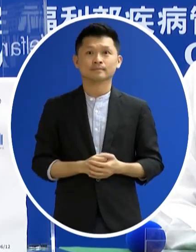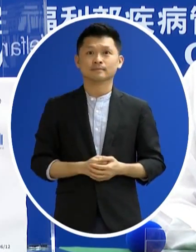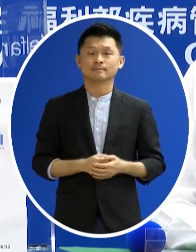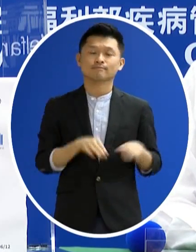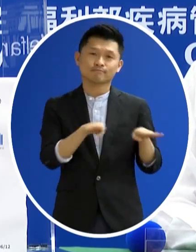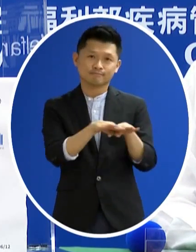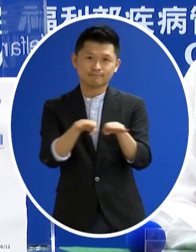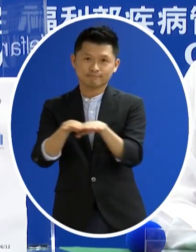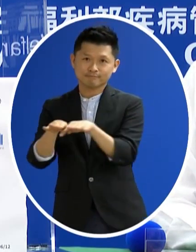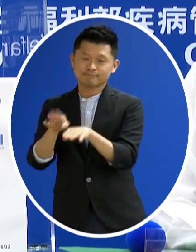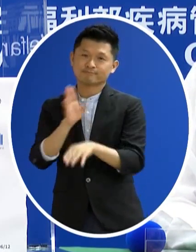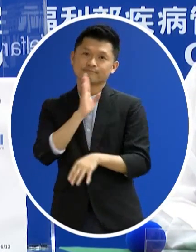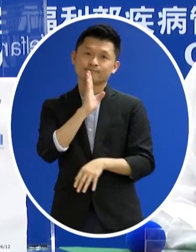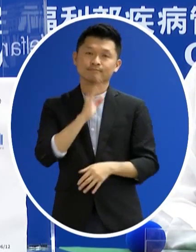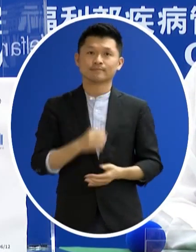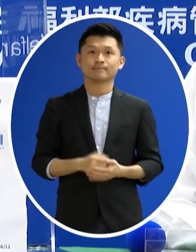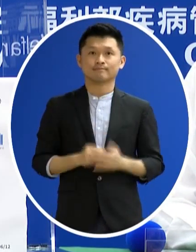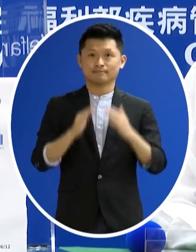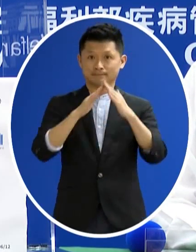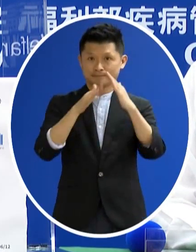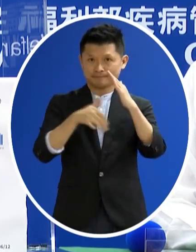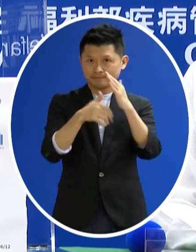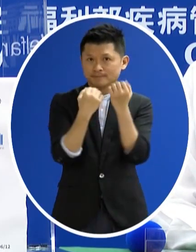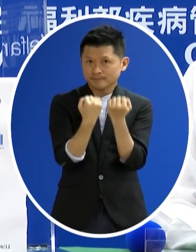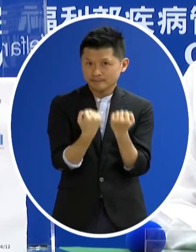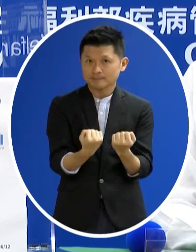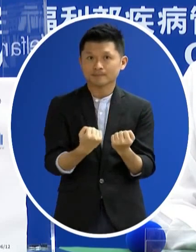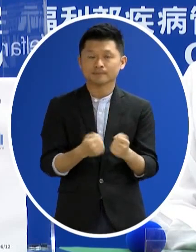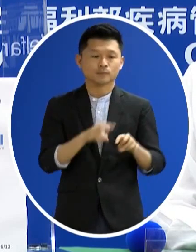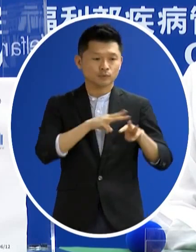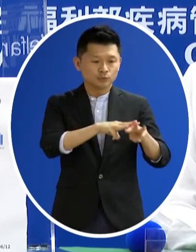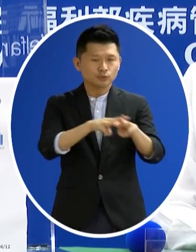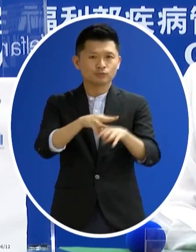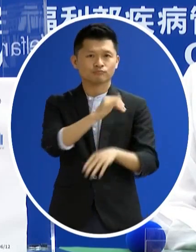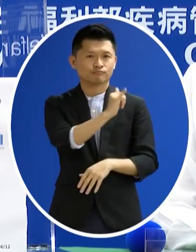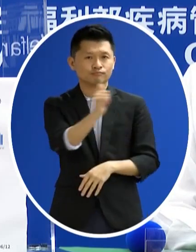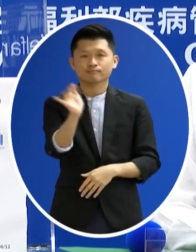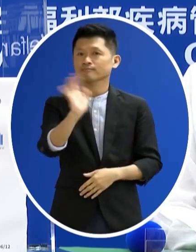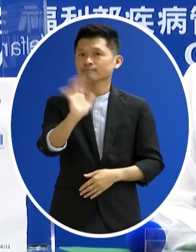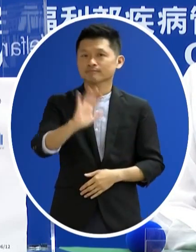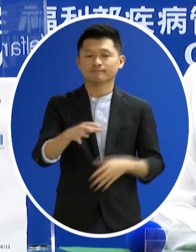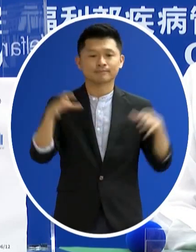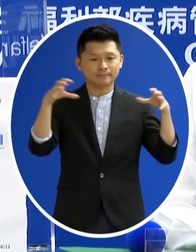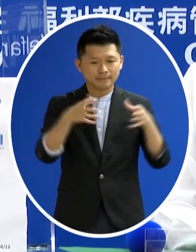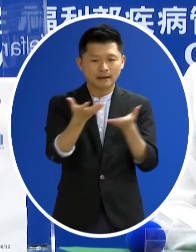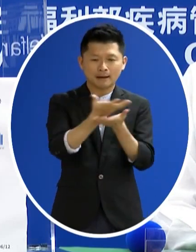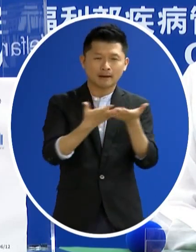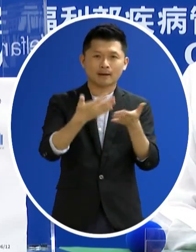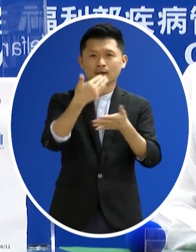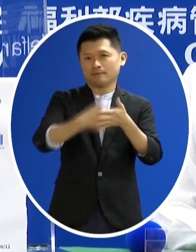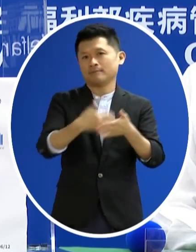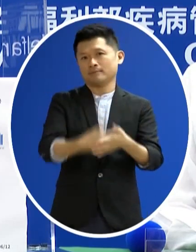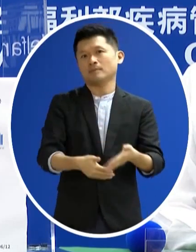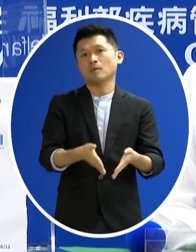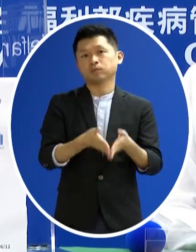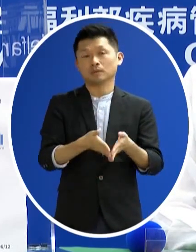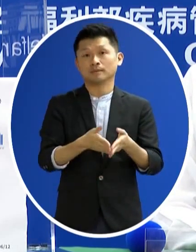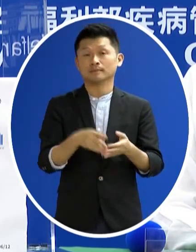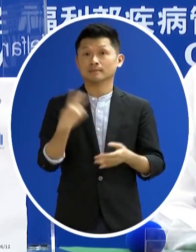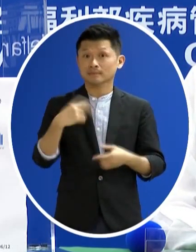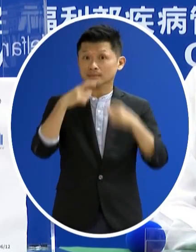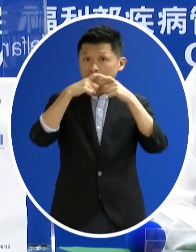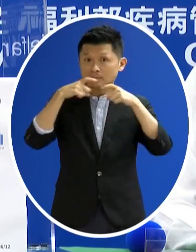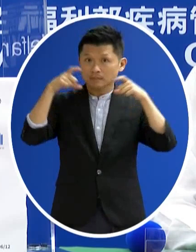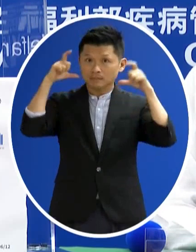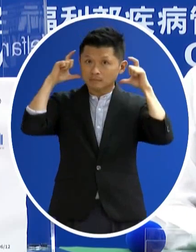在放假大家还是要留在家里尽量避免外出减少聚会。那再把口罩一定要